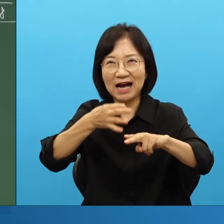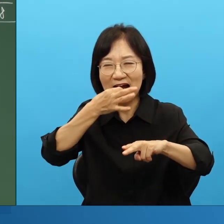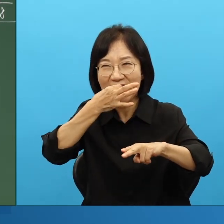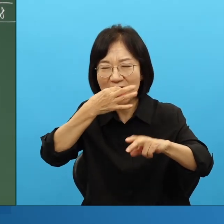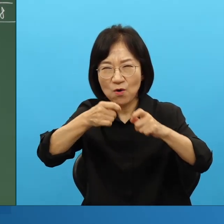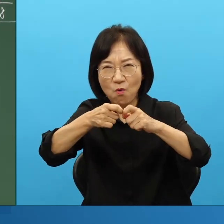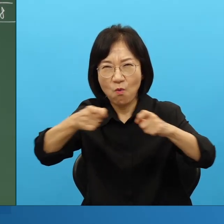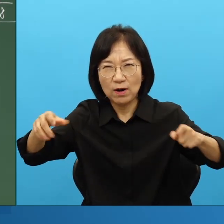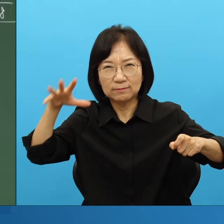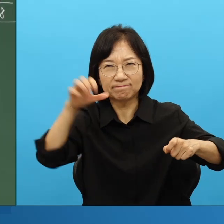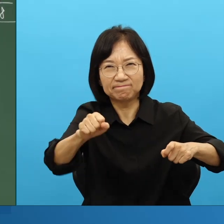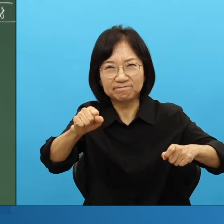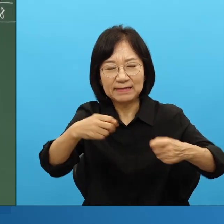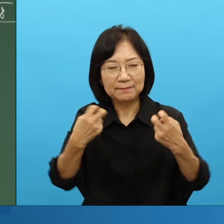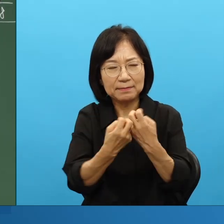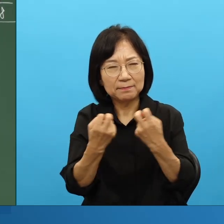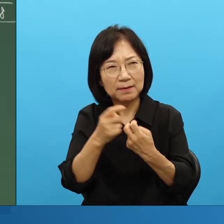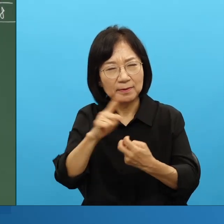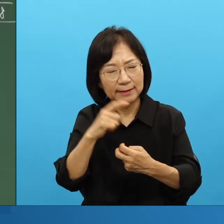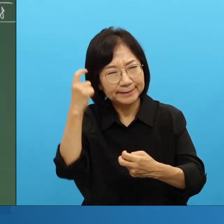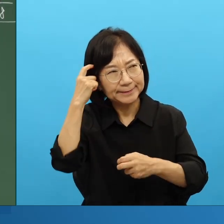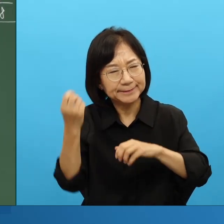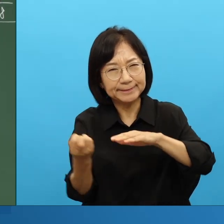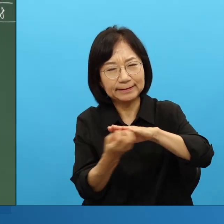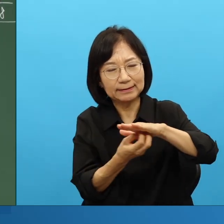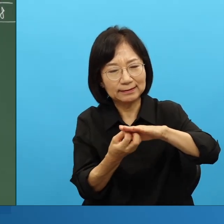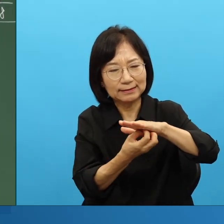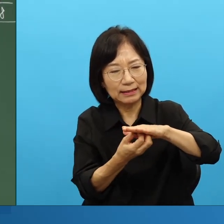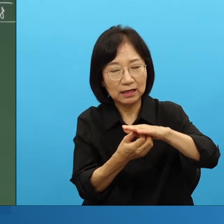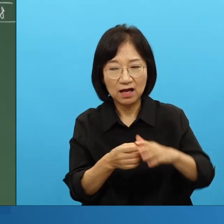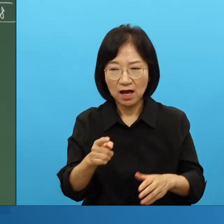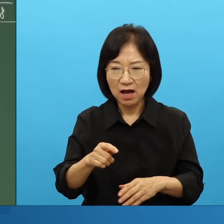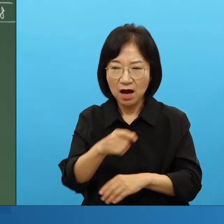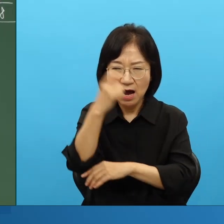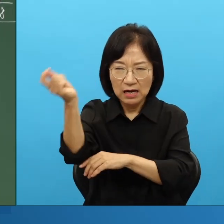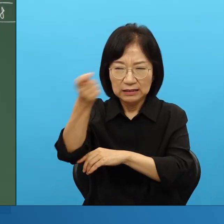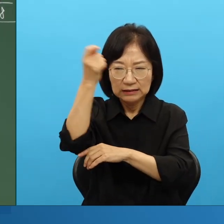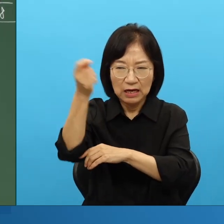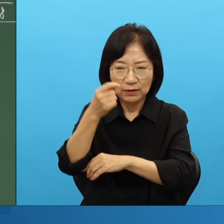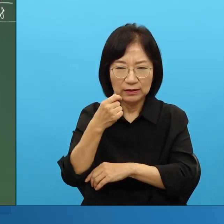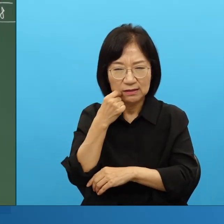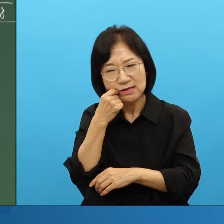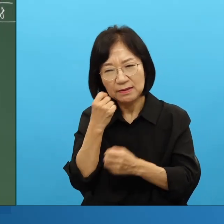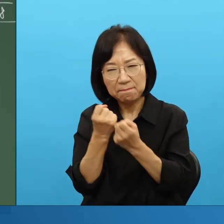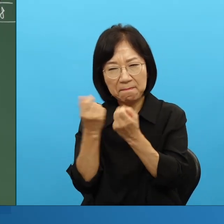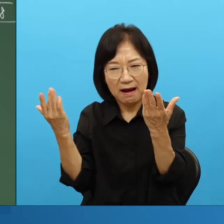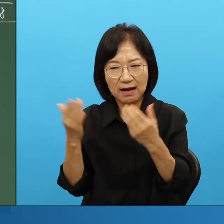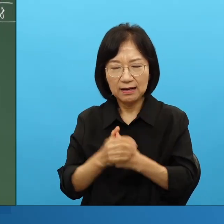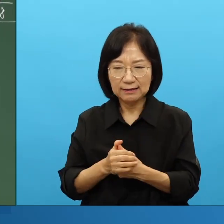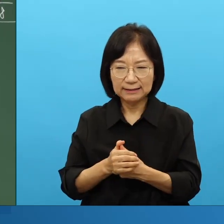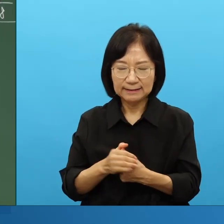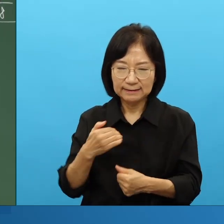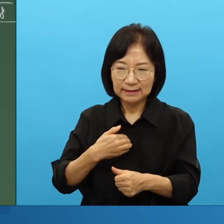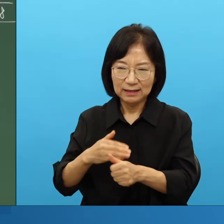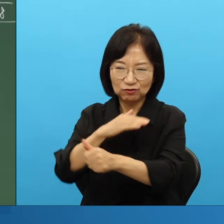因为我成为了以色列的第一代王，所以我如何才能够稳固我的国家？他们又想说 어떻게 하면은 다윗적이 자꾸 뜨는데 저걸 죽이고 우리 아들이 왕돼야 되는 거 아니냐?